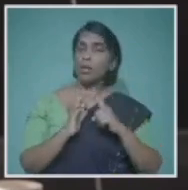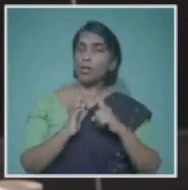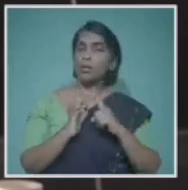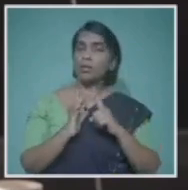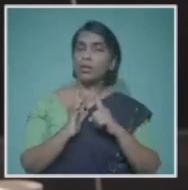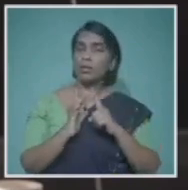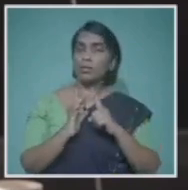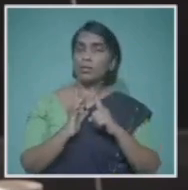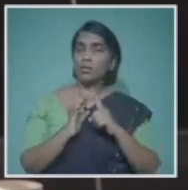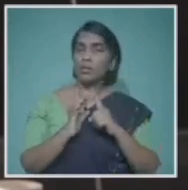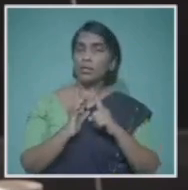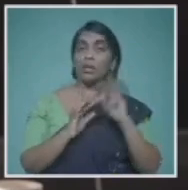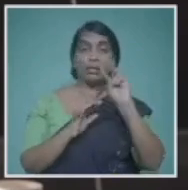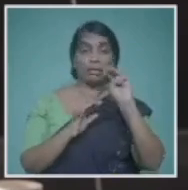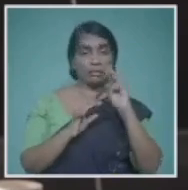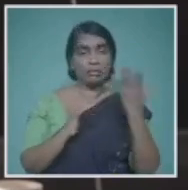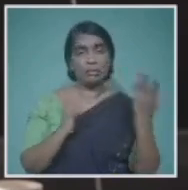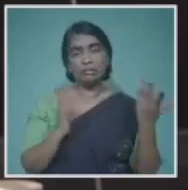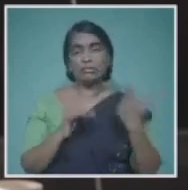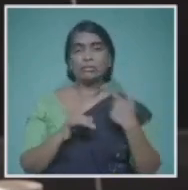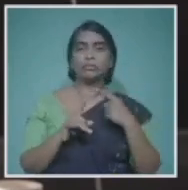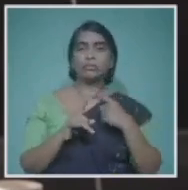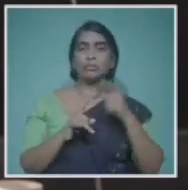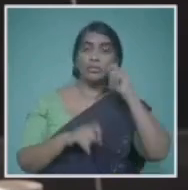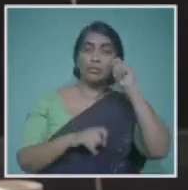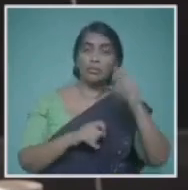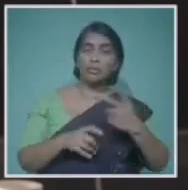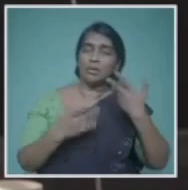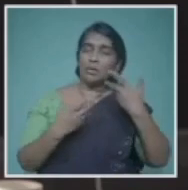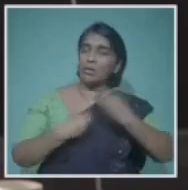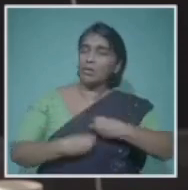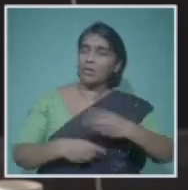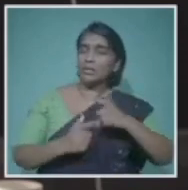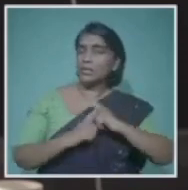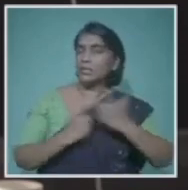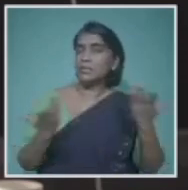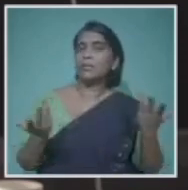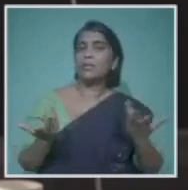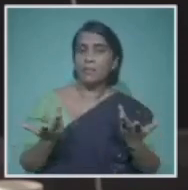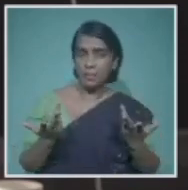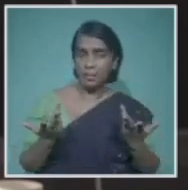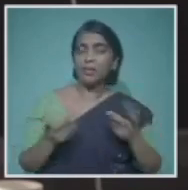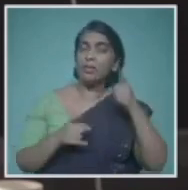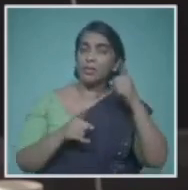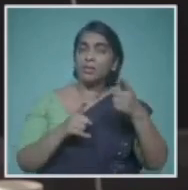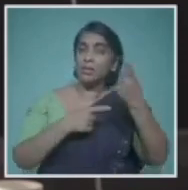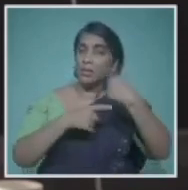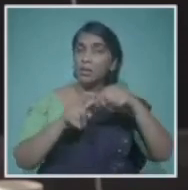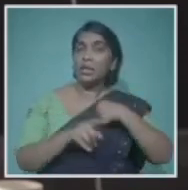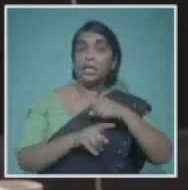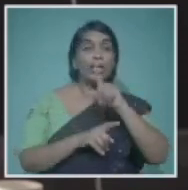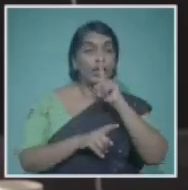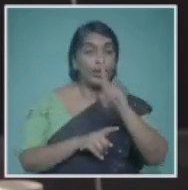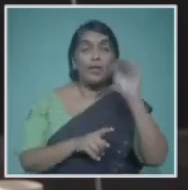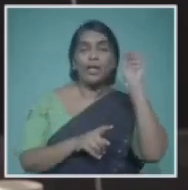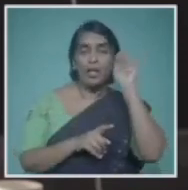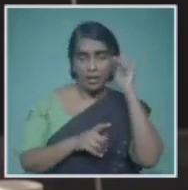අනුපාතය 130 ගානක්. මිනිස්සුට ෆ්ලැට් වෙලා ජීවත් වෙන්න බෑ. ඒ නිසා ඔබතුමාලා එදා මං කියප එක